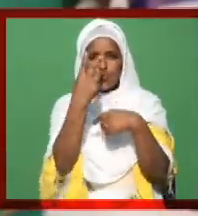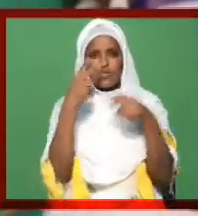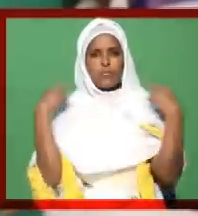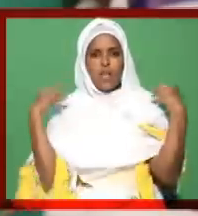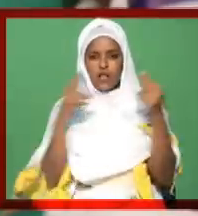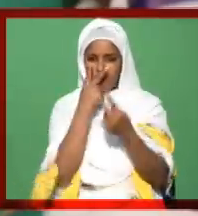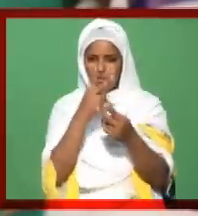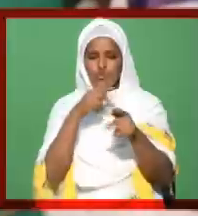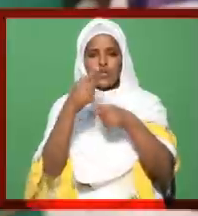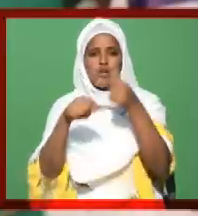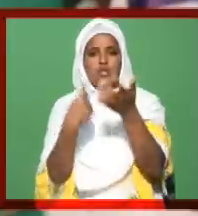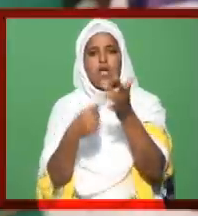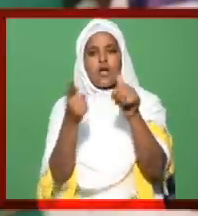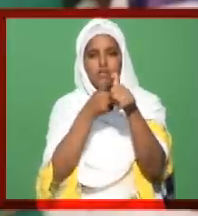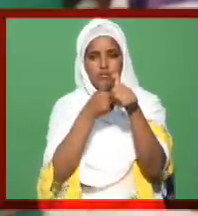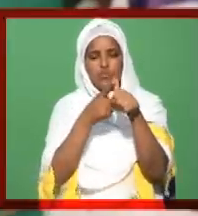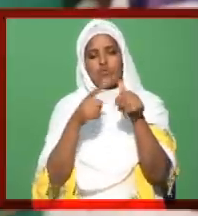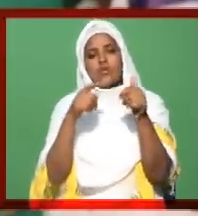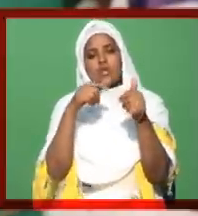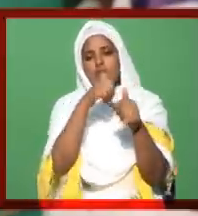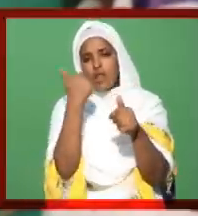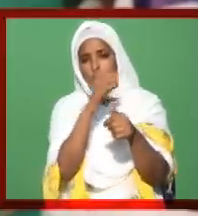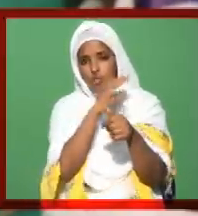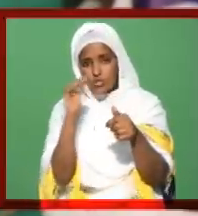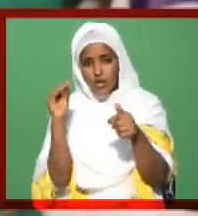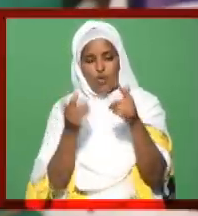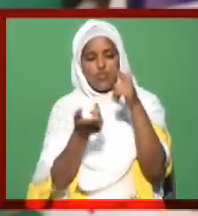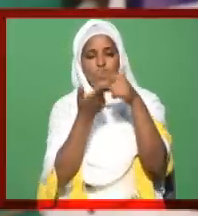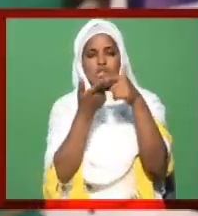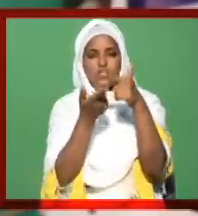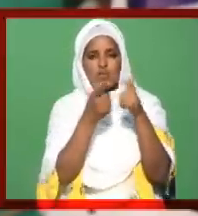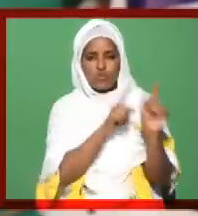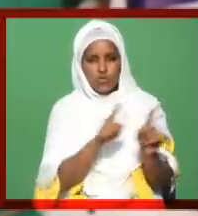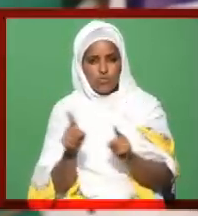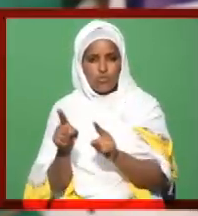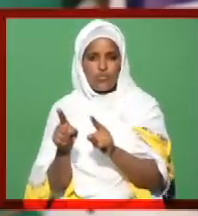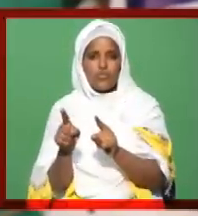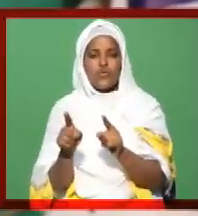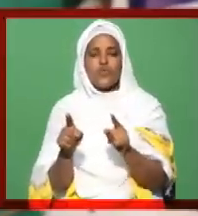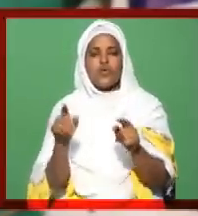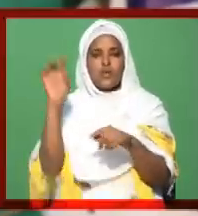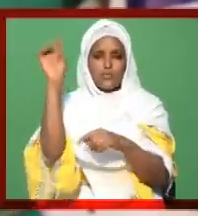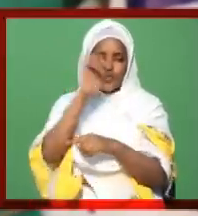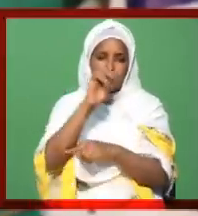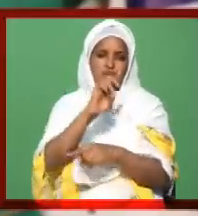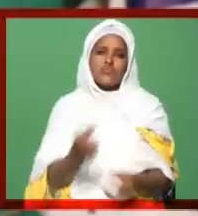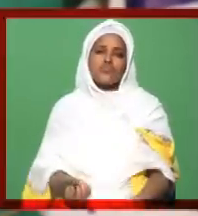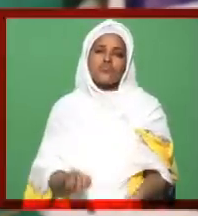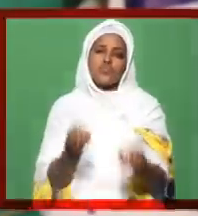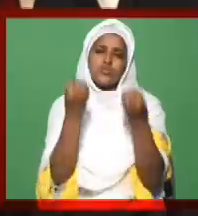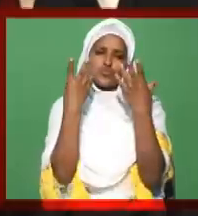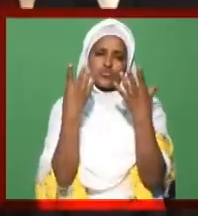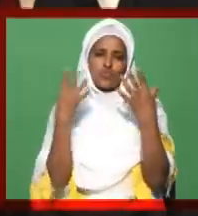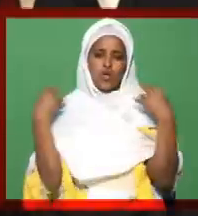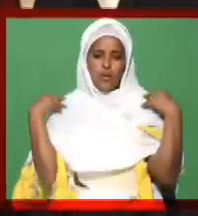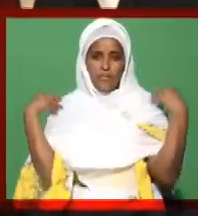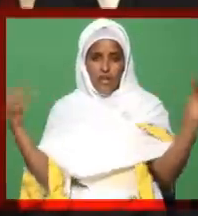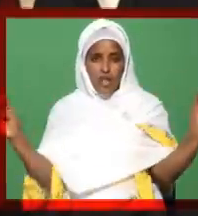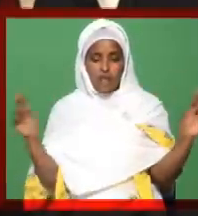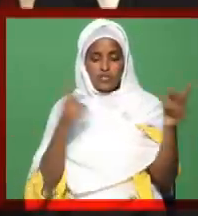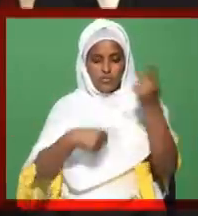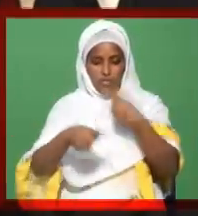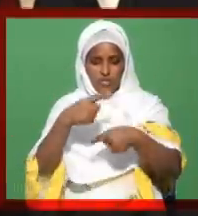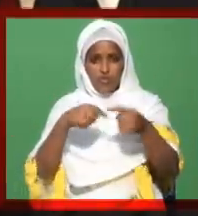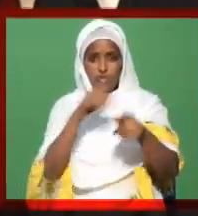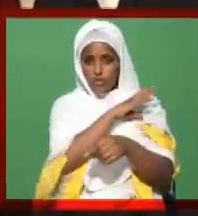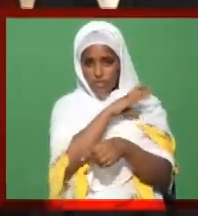دارلو. يان دونو. ليلاونا هولت تنياو ليلاونا هولت تنياو. بعلاقته بزو ملاك